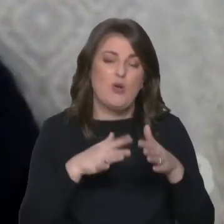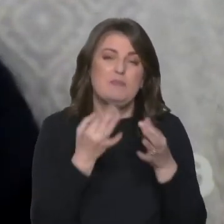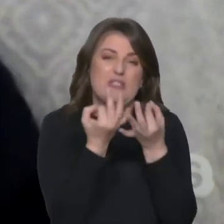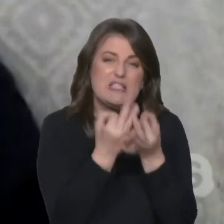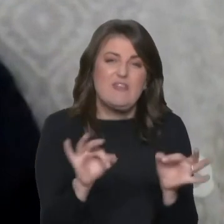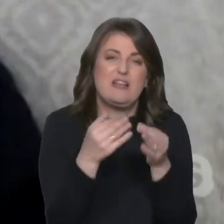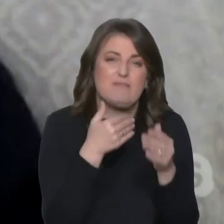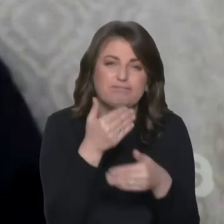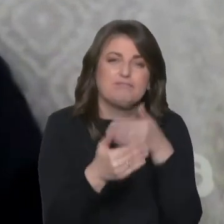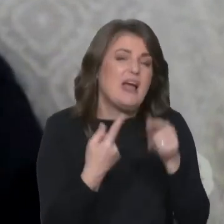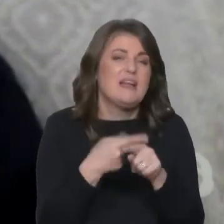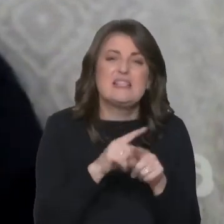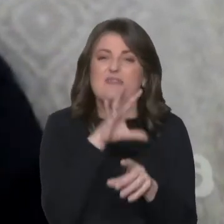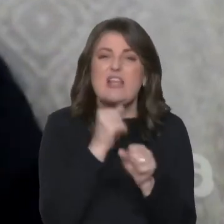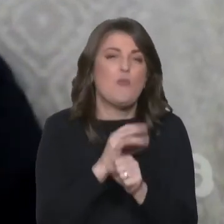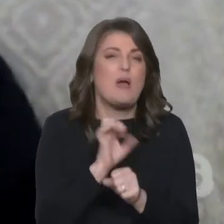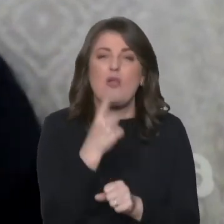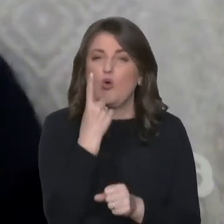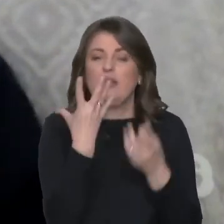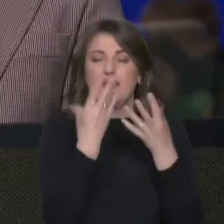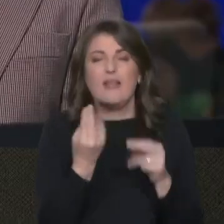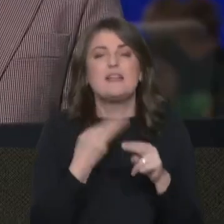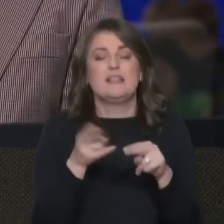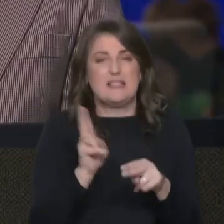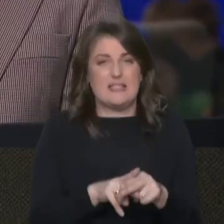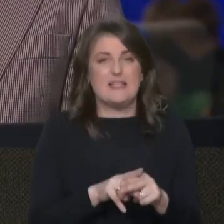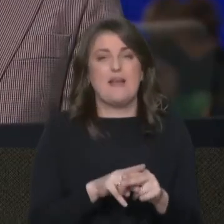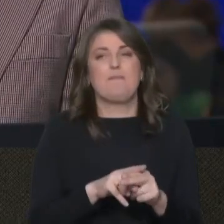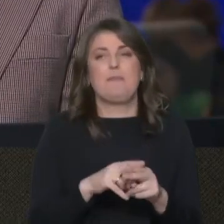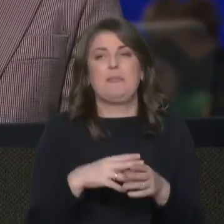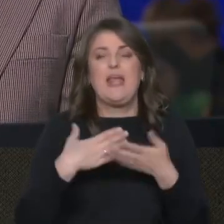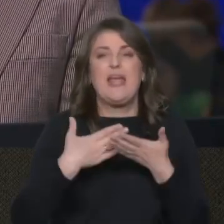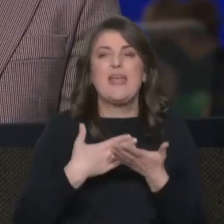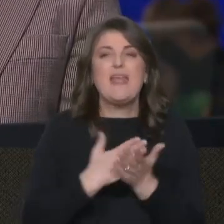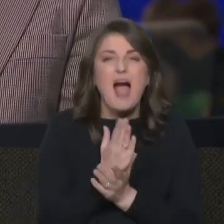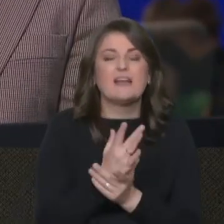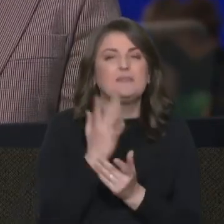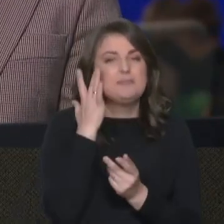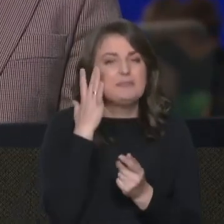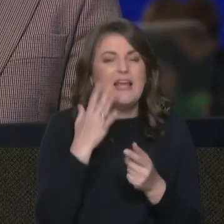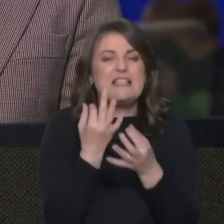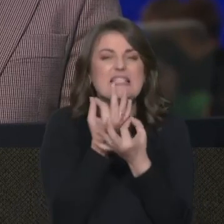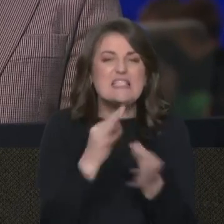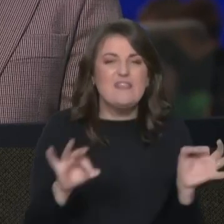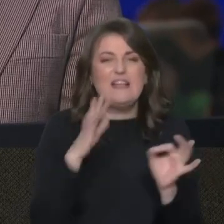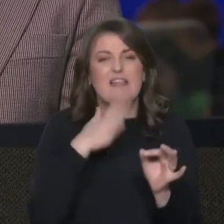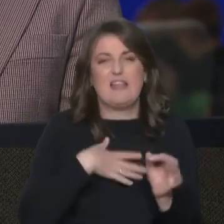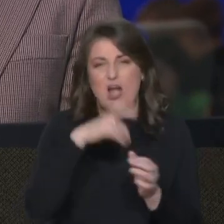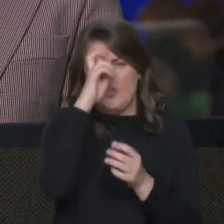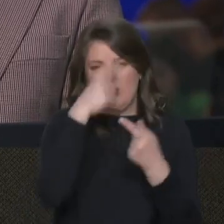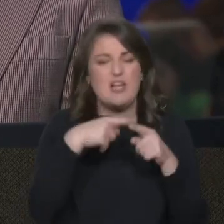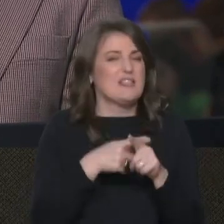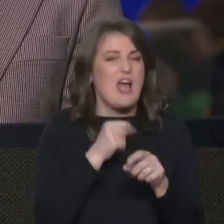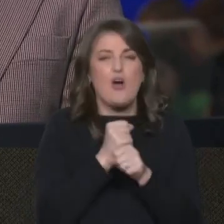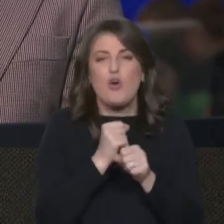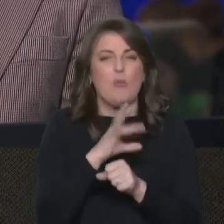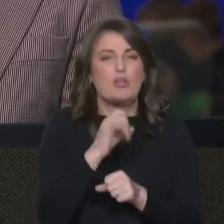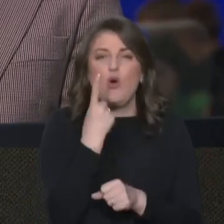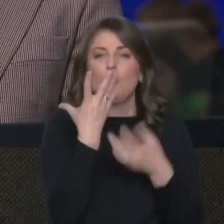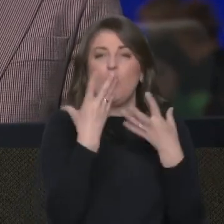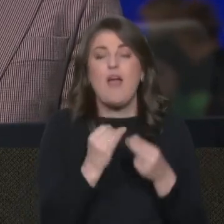все робиться не один день. Це якісь звільнення нашої держави взагалі. Це робота не одного